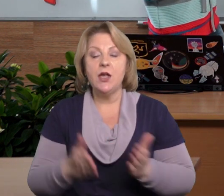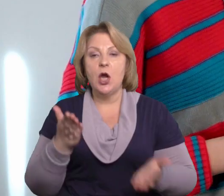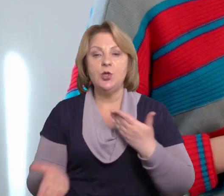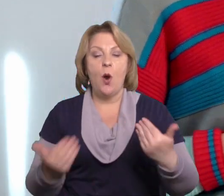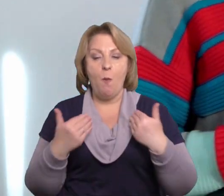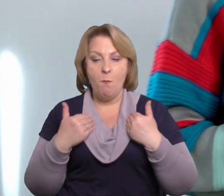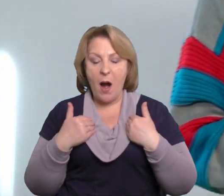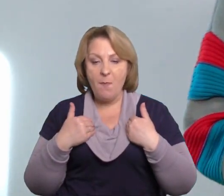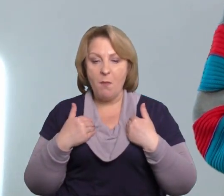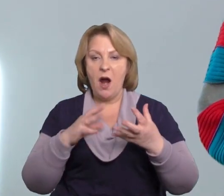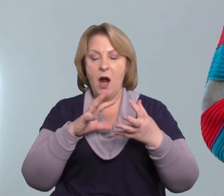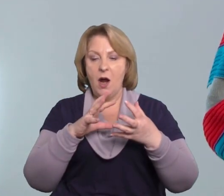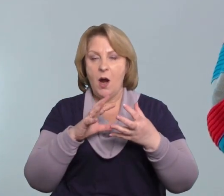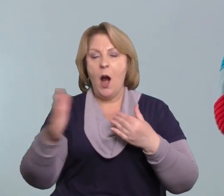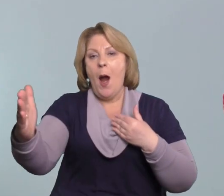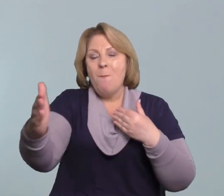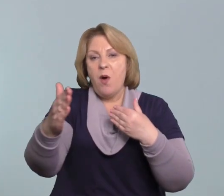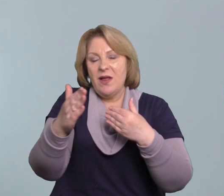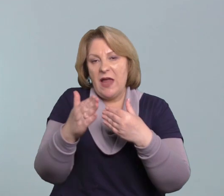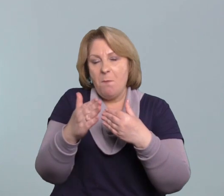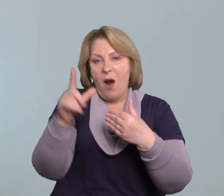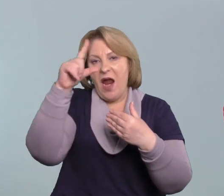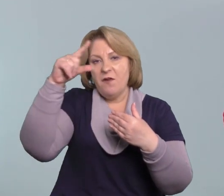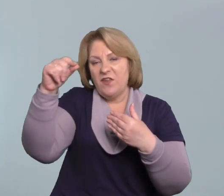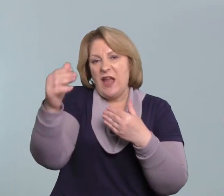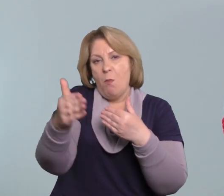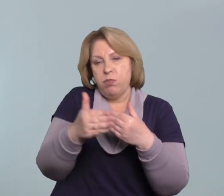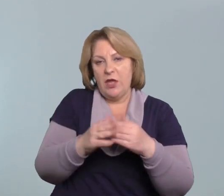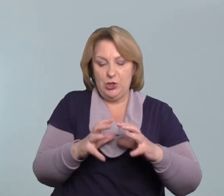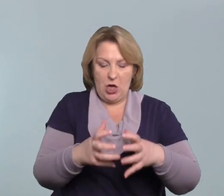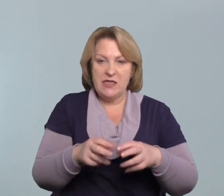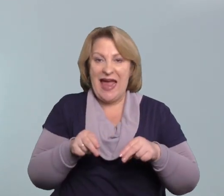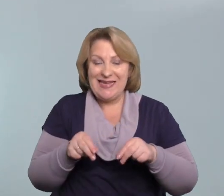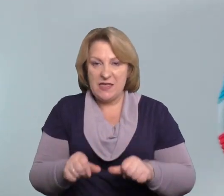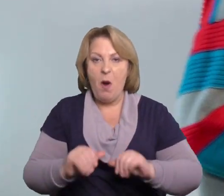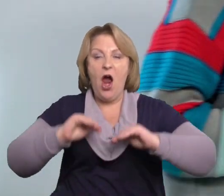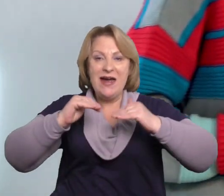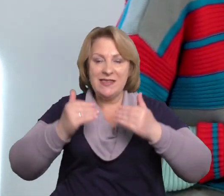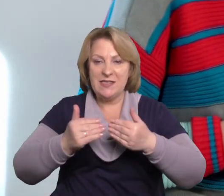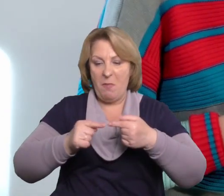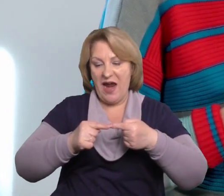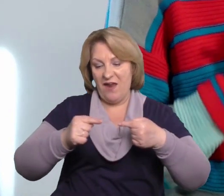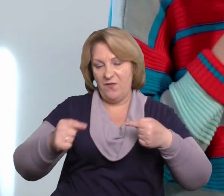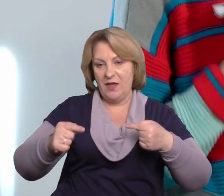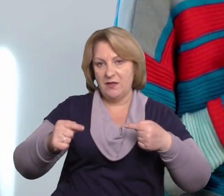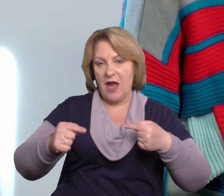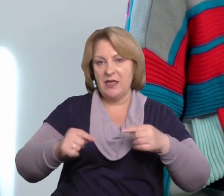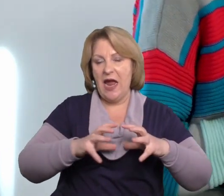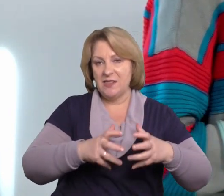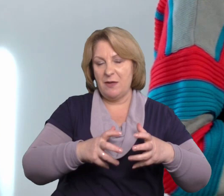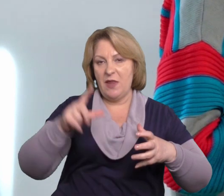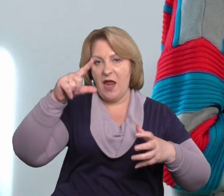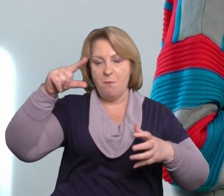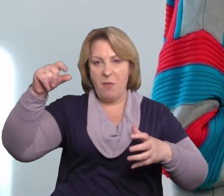ми підсунемо місяць вдвічі ближче до Землі, тобто зменшимо відстань між Землею та місяцем в